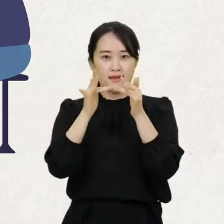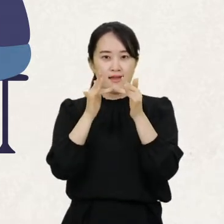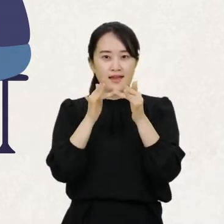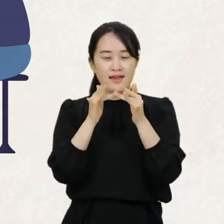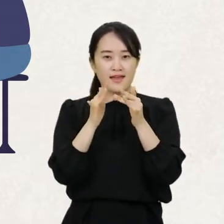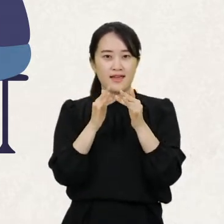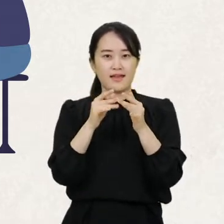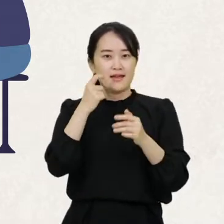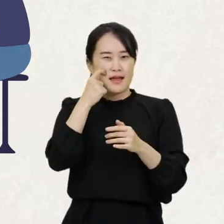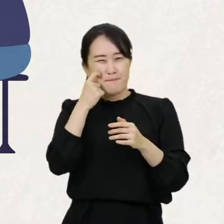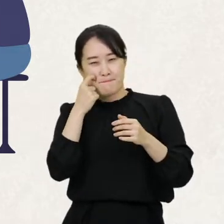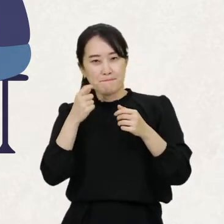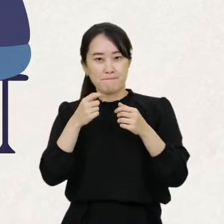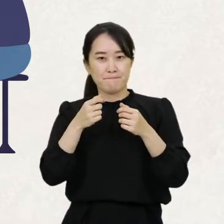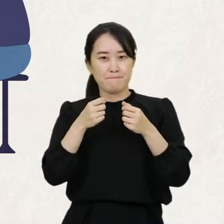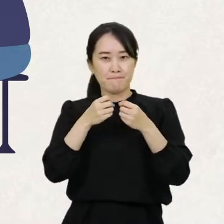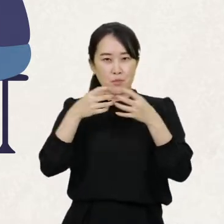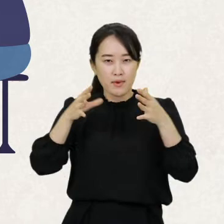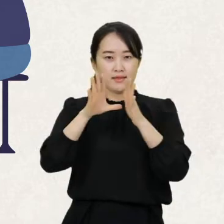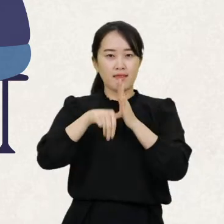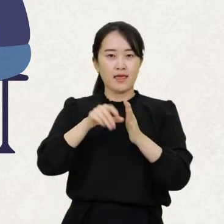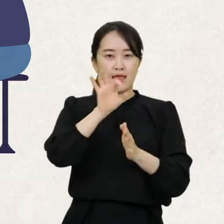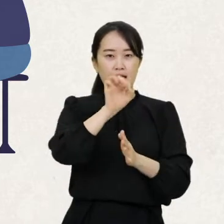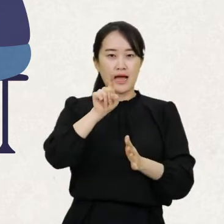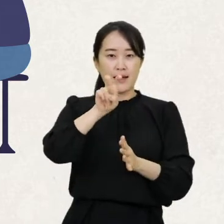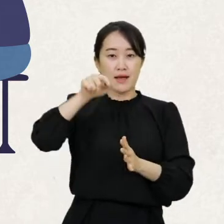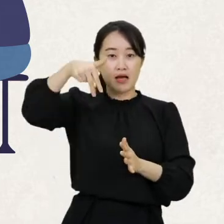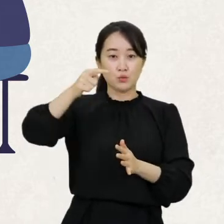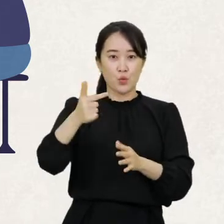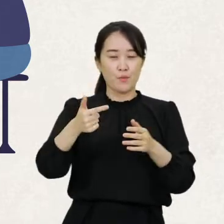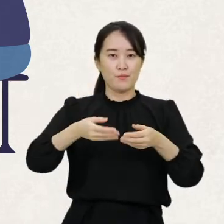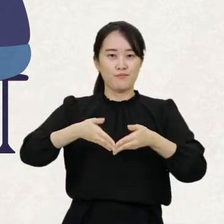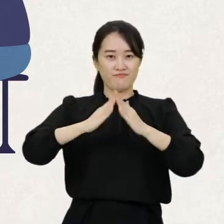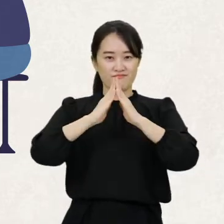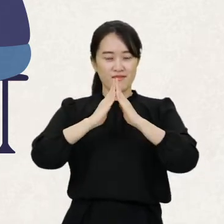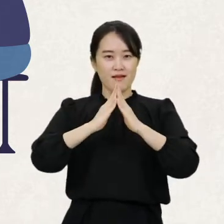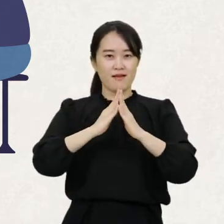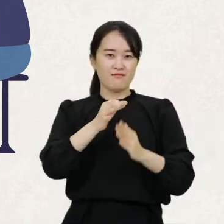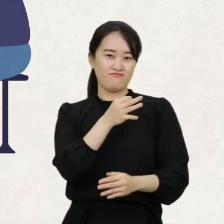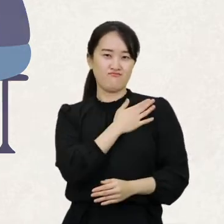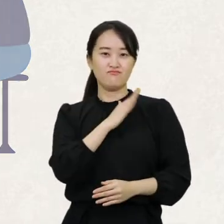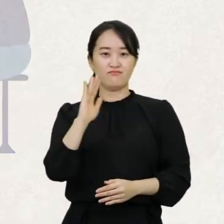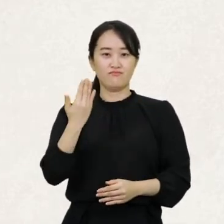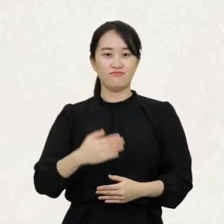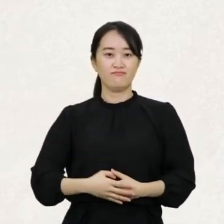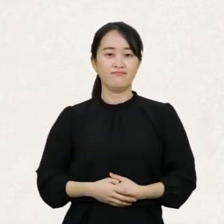늘어나는 통계 자료를 보고 아마존을 세웠고 세계 최고의 갑부가 됐습니다.